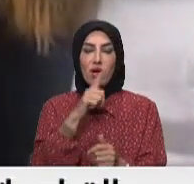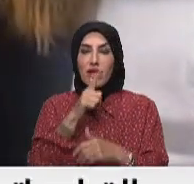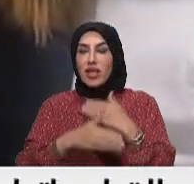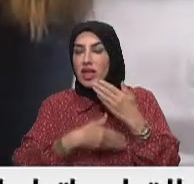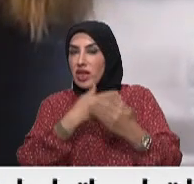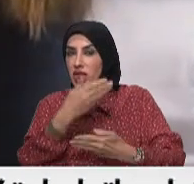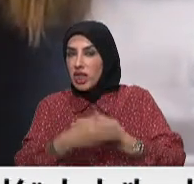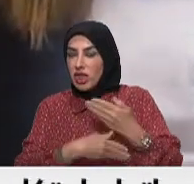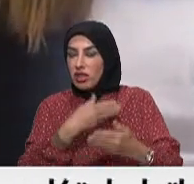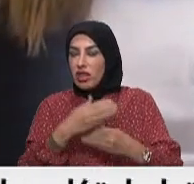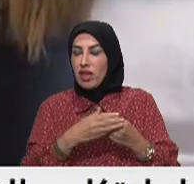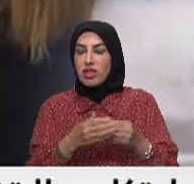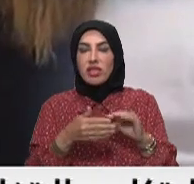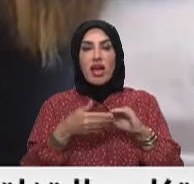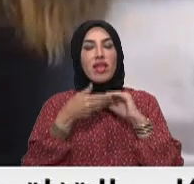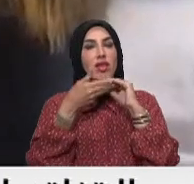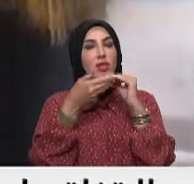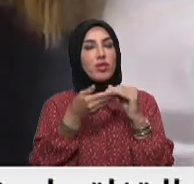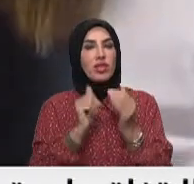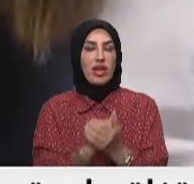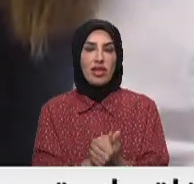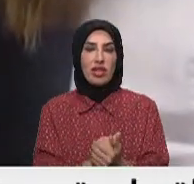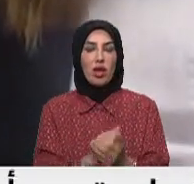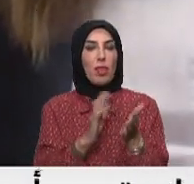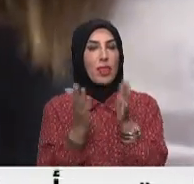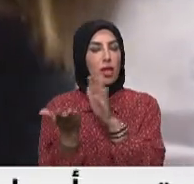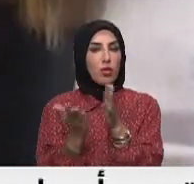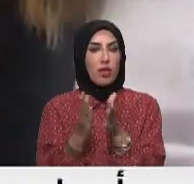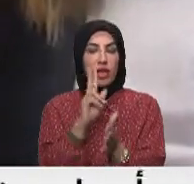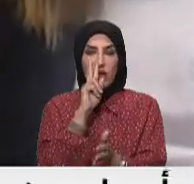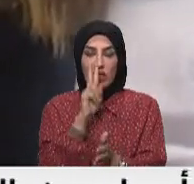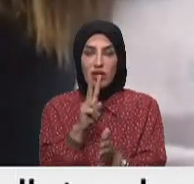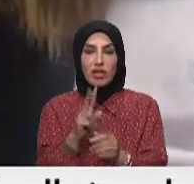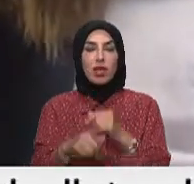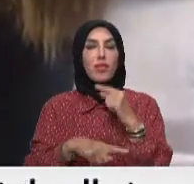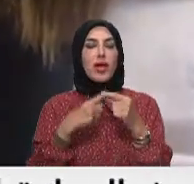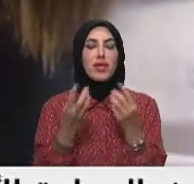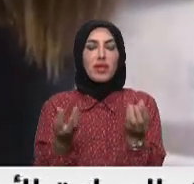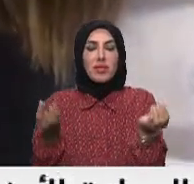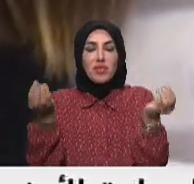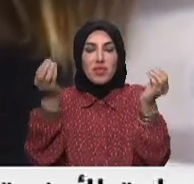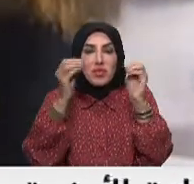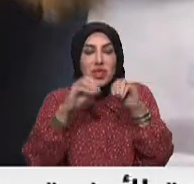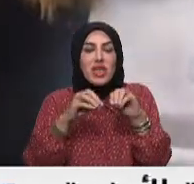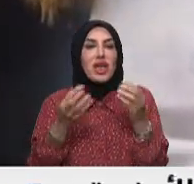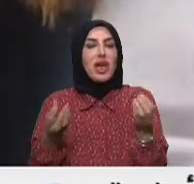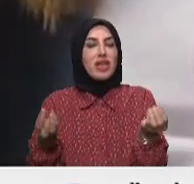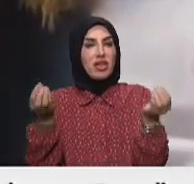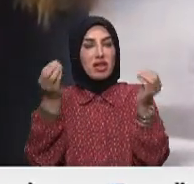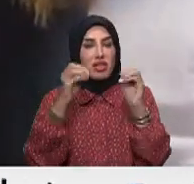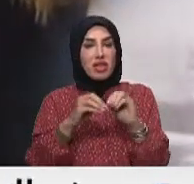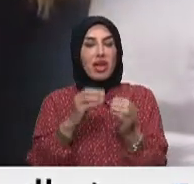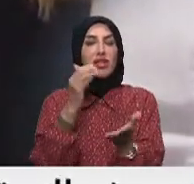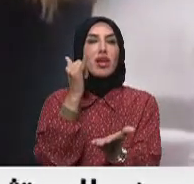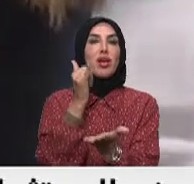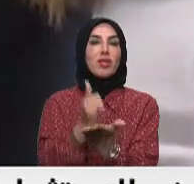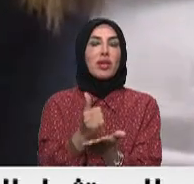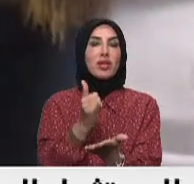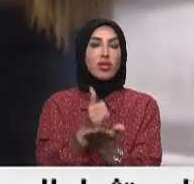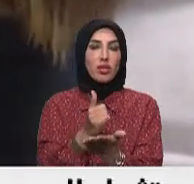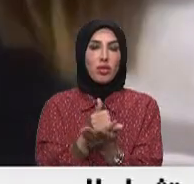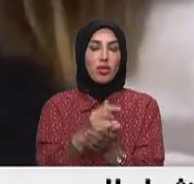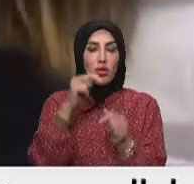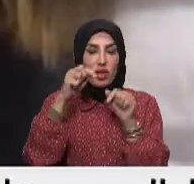لكي ينقلها هوكشتاين إلى لبنان، ولكن ميدانيا يبقى التصعيد هو سيد الموقف وهو الذي يسابق للأسف في